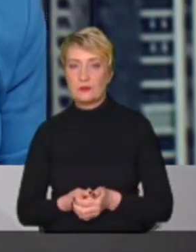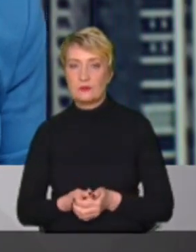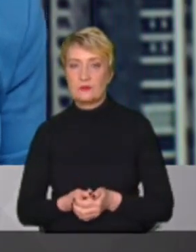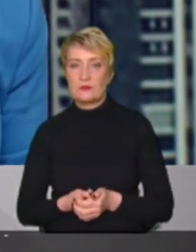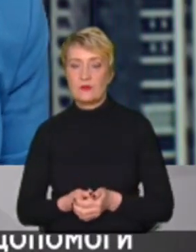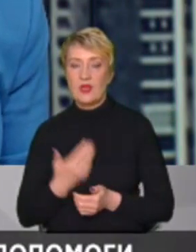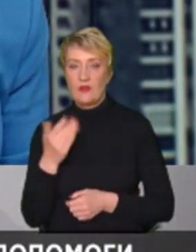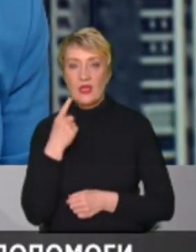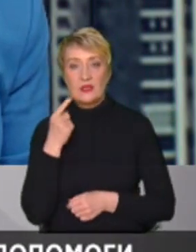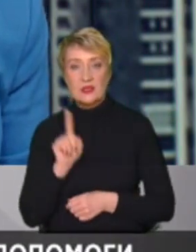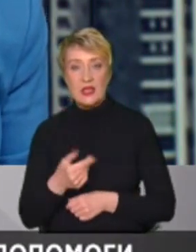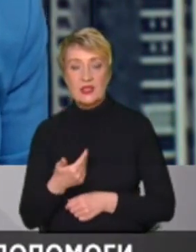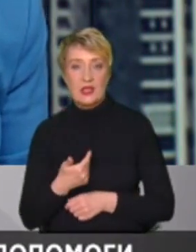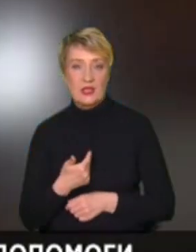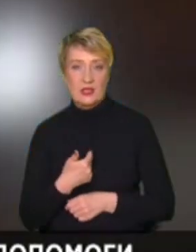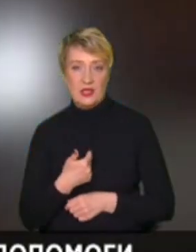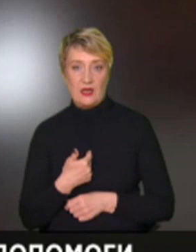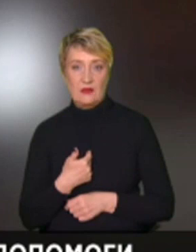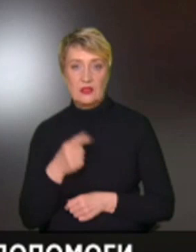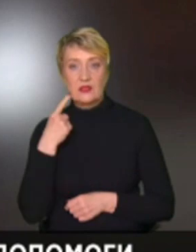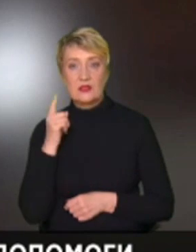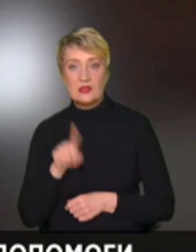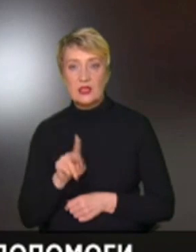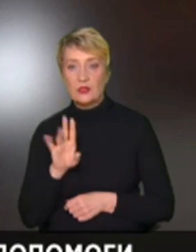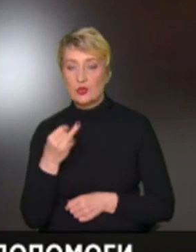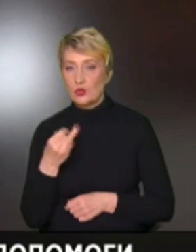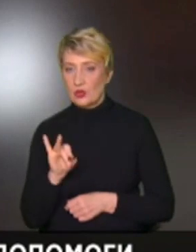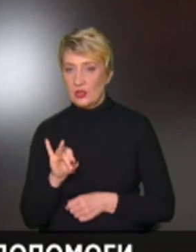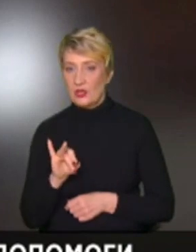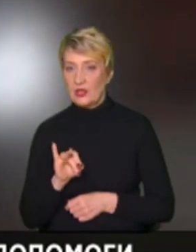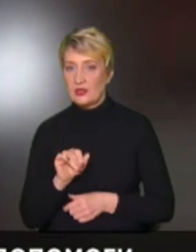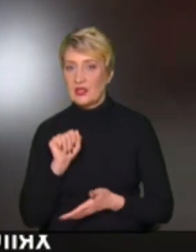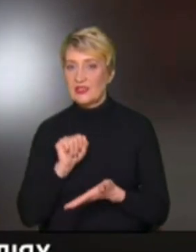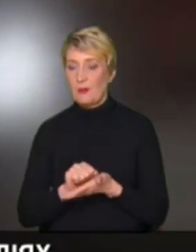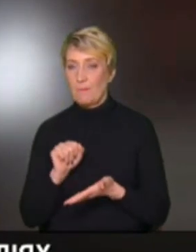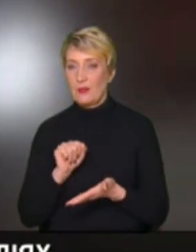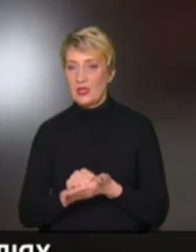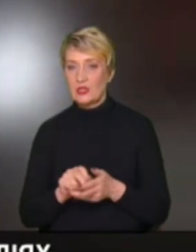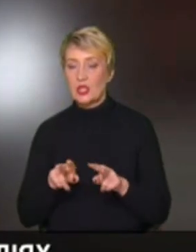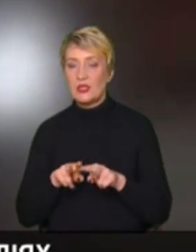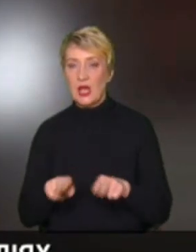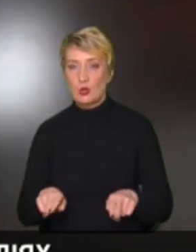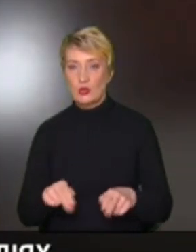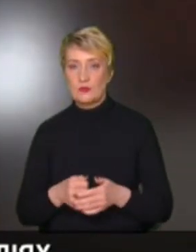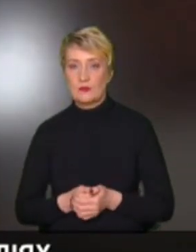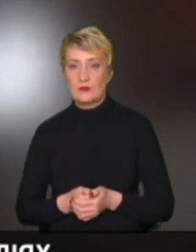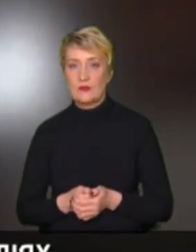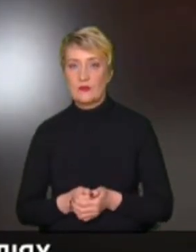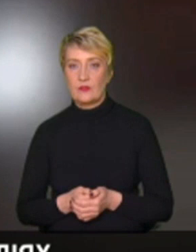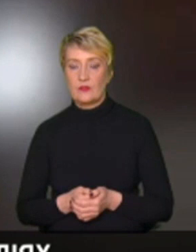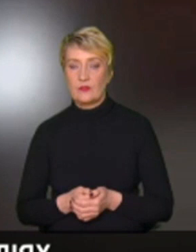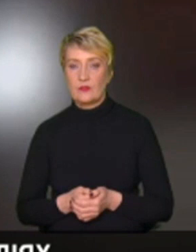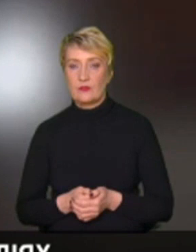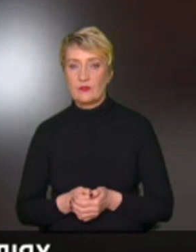Ви знаєте, я також знаю, що китайські ЗМІ також робили аналітику